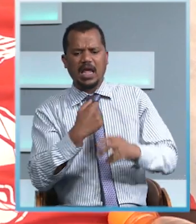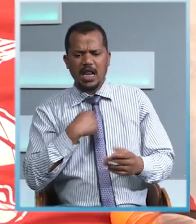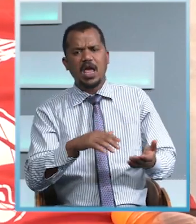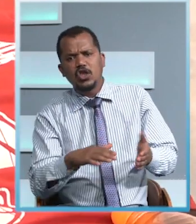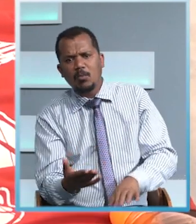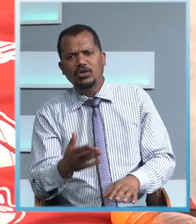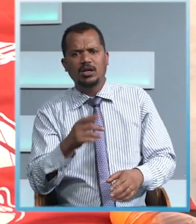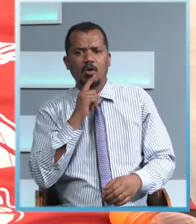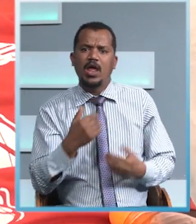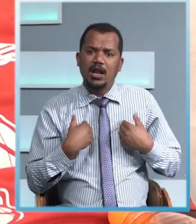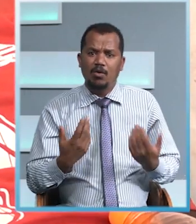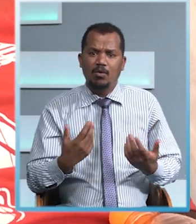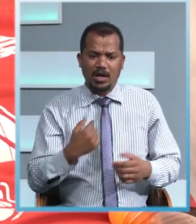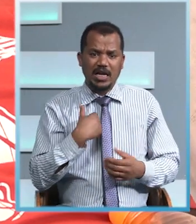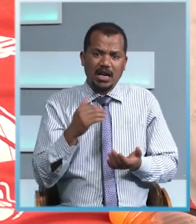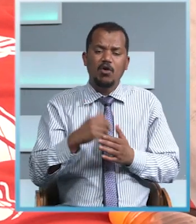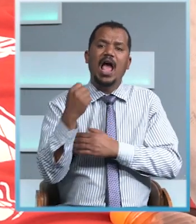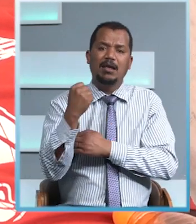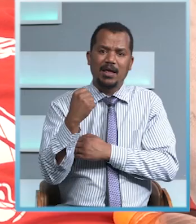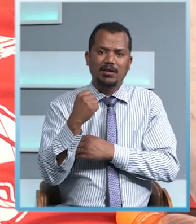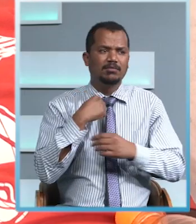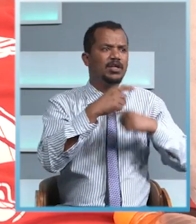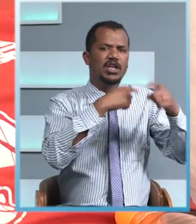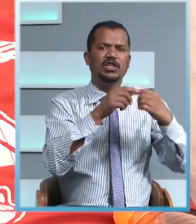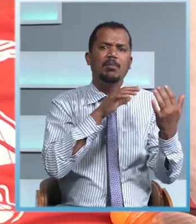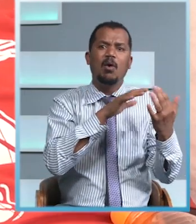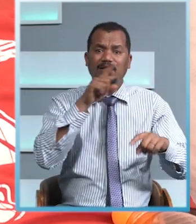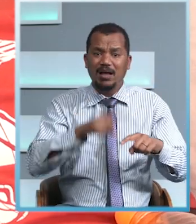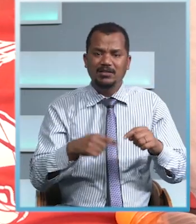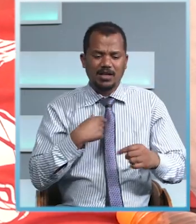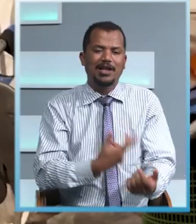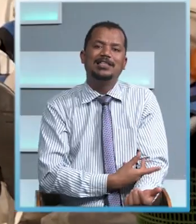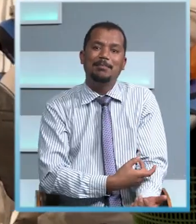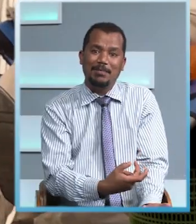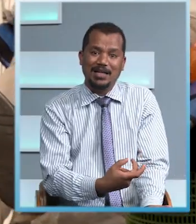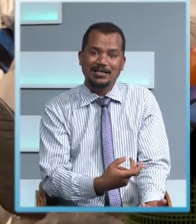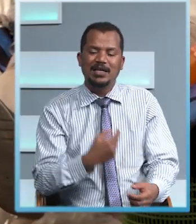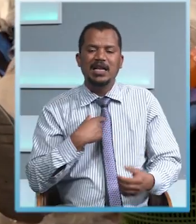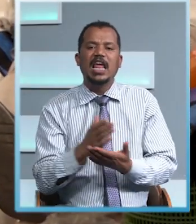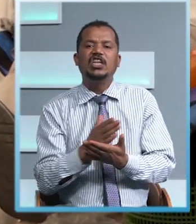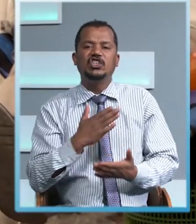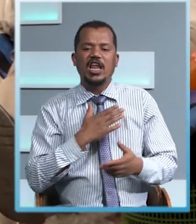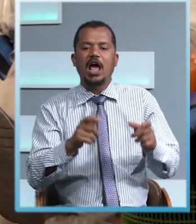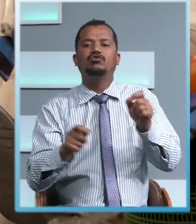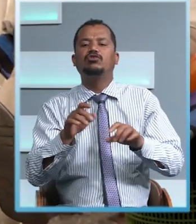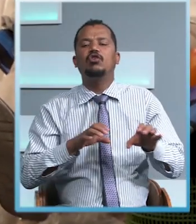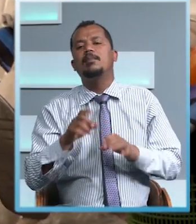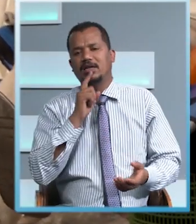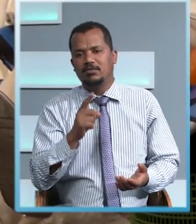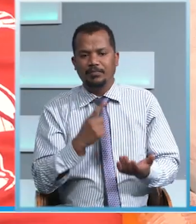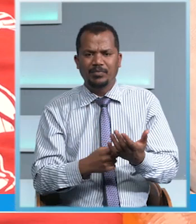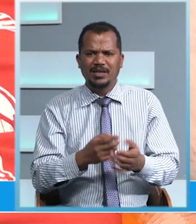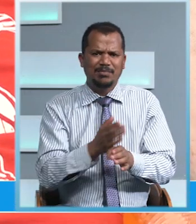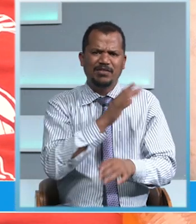ለኛ እየሞተና ለኛ እየተጋደለ ነው ያለው። እኔ ደግሞ ያቅሜን ያው ህጂ መዋጋት ባልችል እዚህ ደሜን በመለገስ የድርሻዬን አስተዋጽኦ